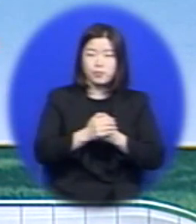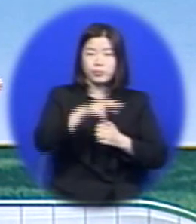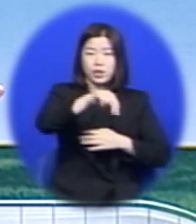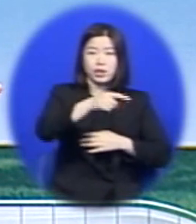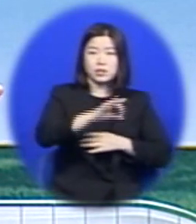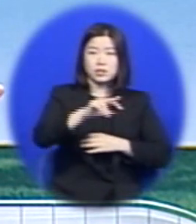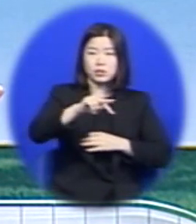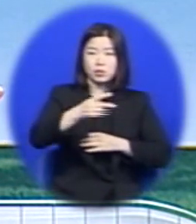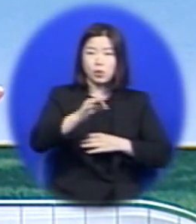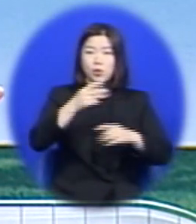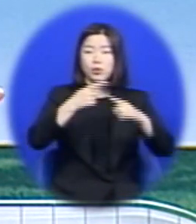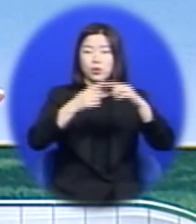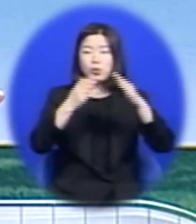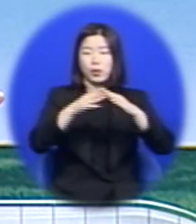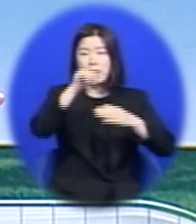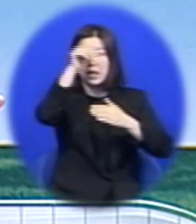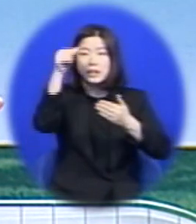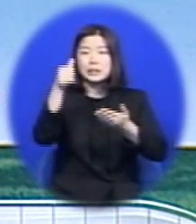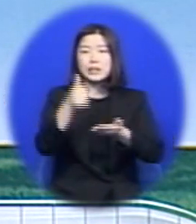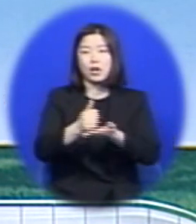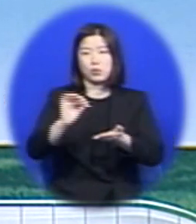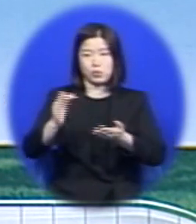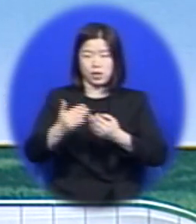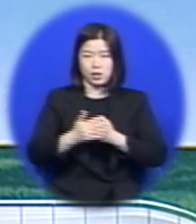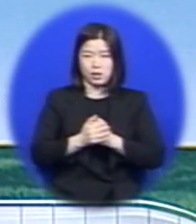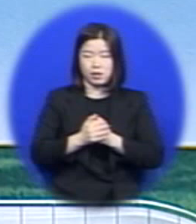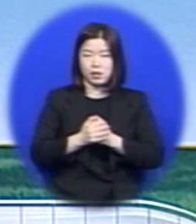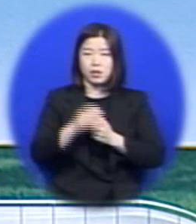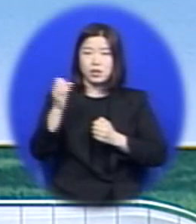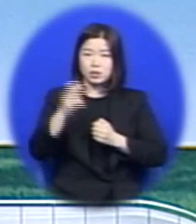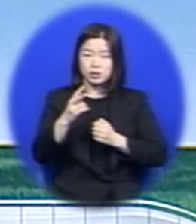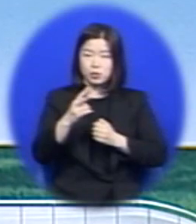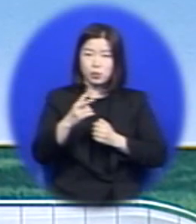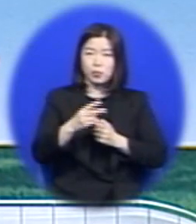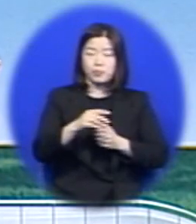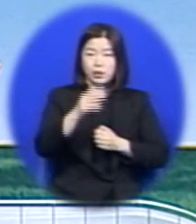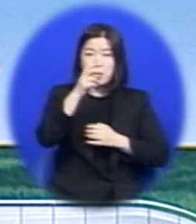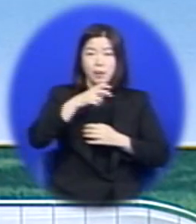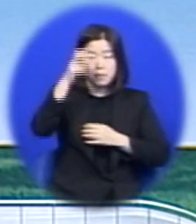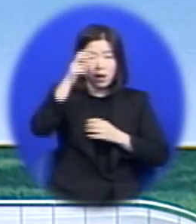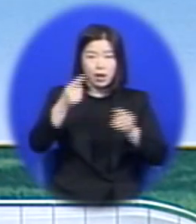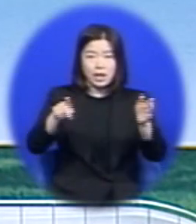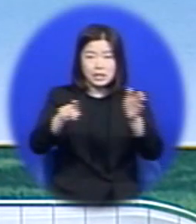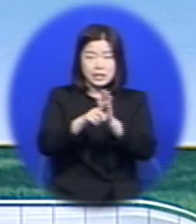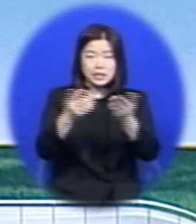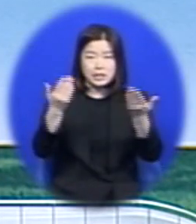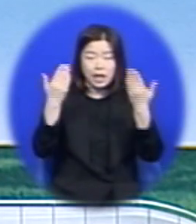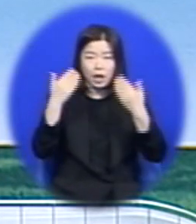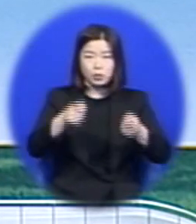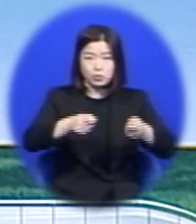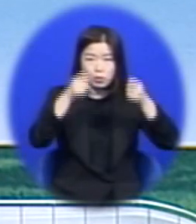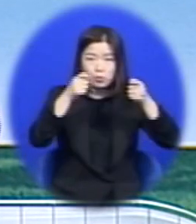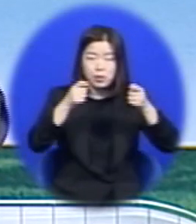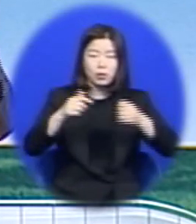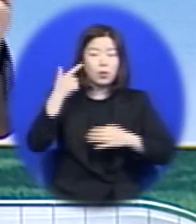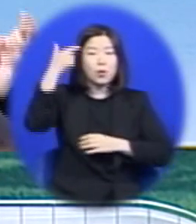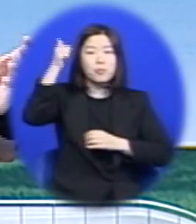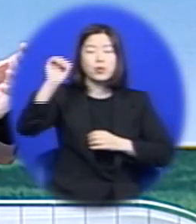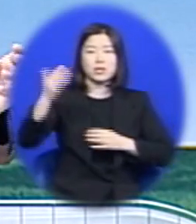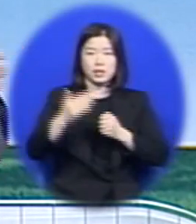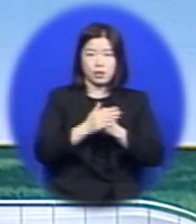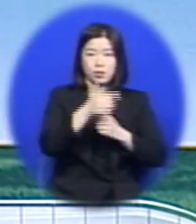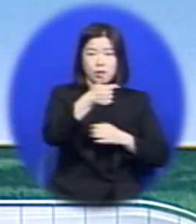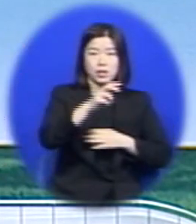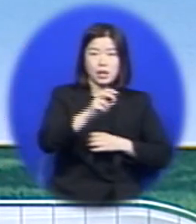성동교회 장로가 됩니다. 그리고 평양신학교를 졸업하고 목사가 되고